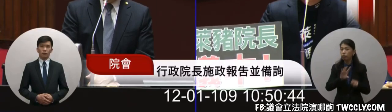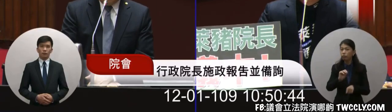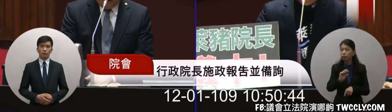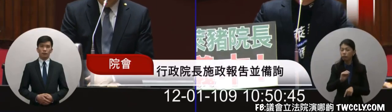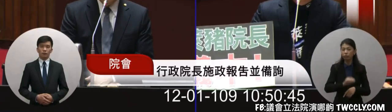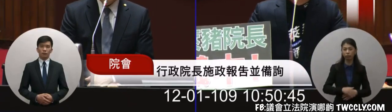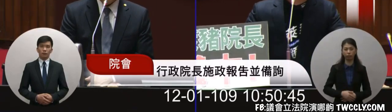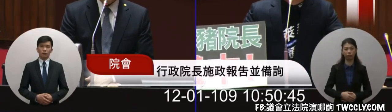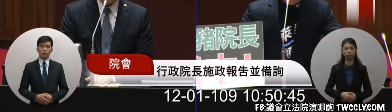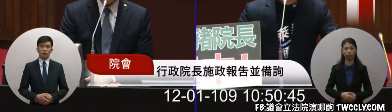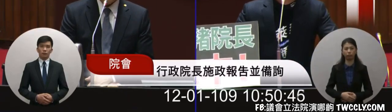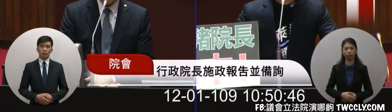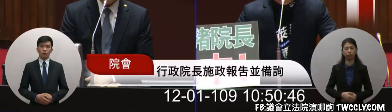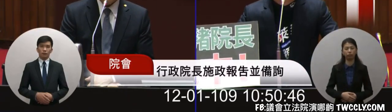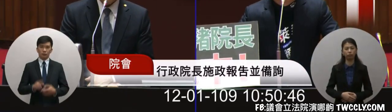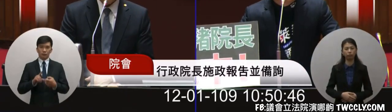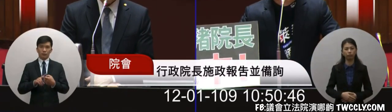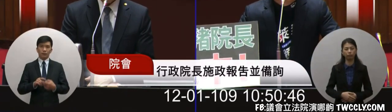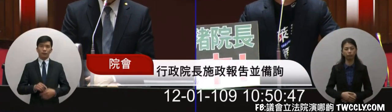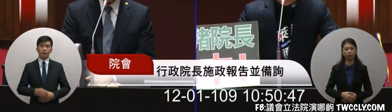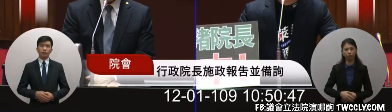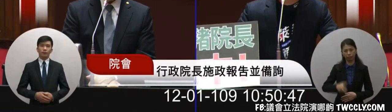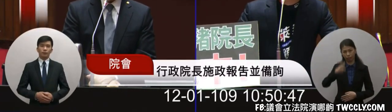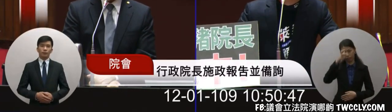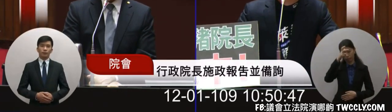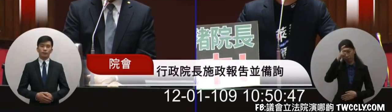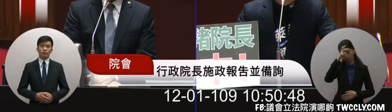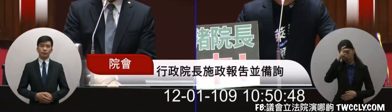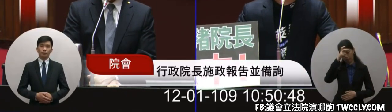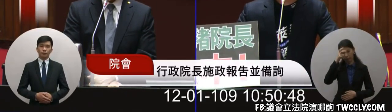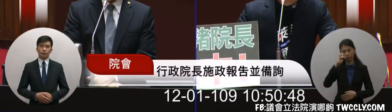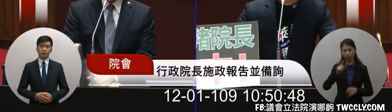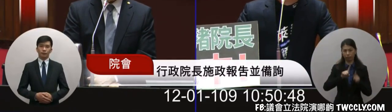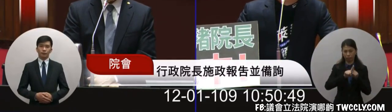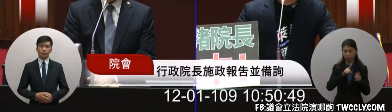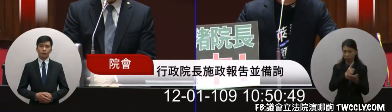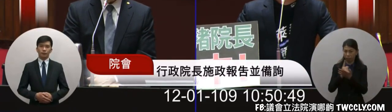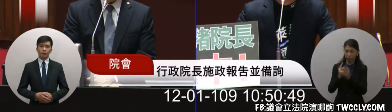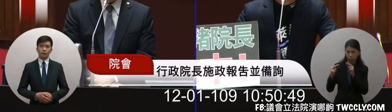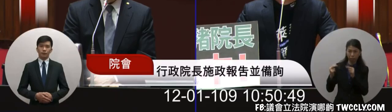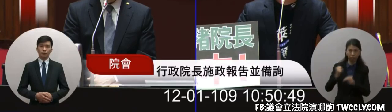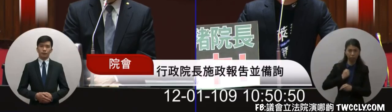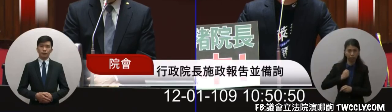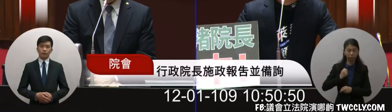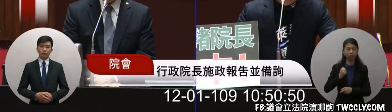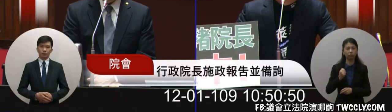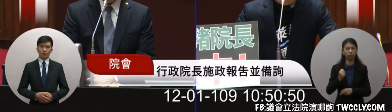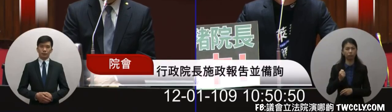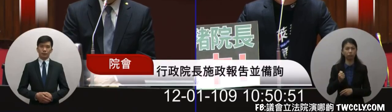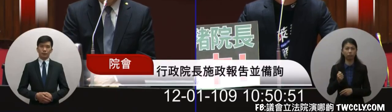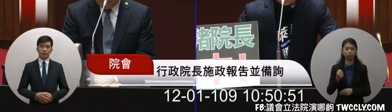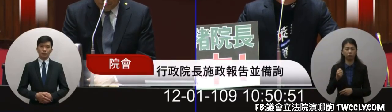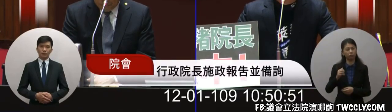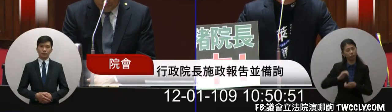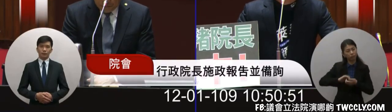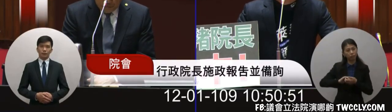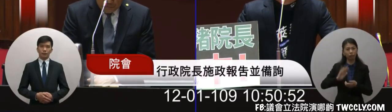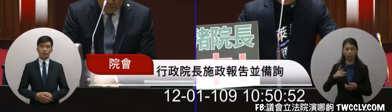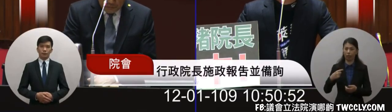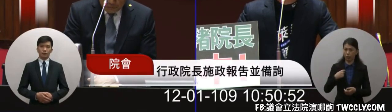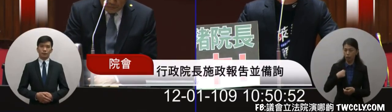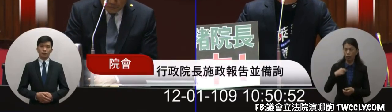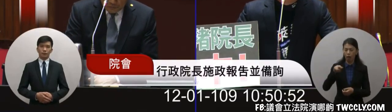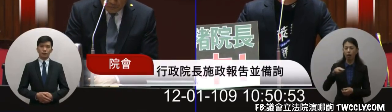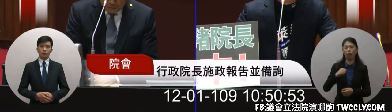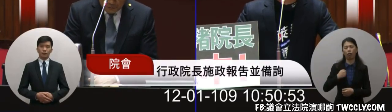对？ 哦，不错。 那我想警官队可能每一个人你都不一定认得啦，但他们至少穿的衣服、打扮、服饰，